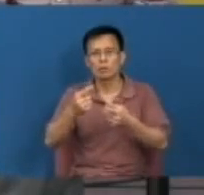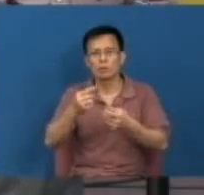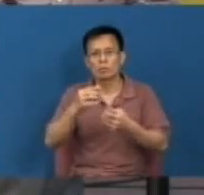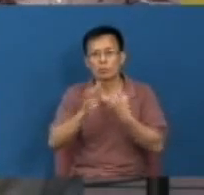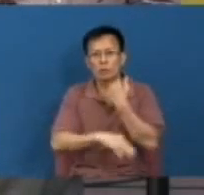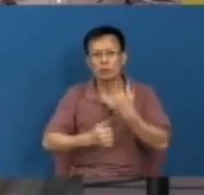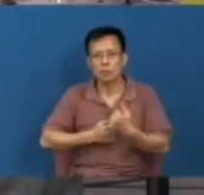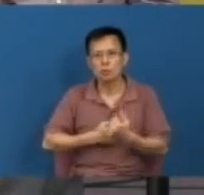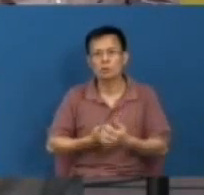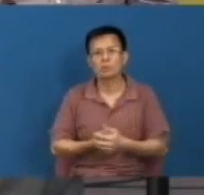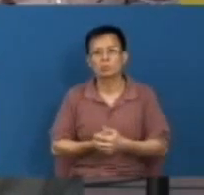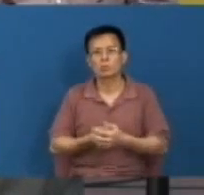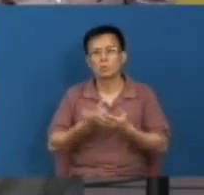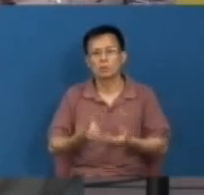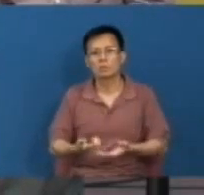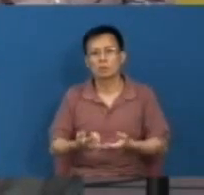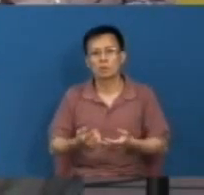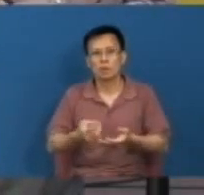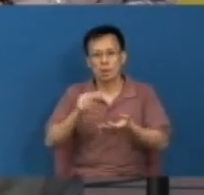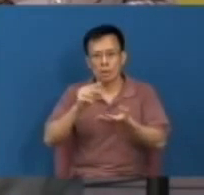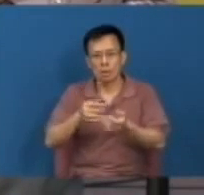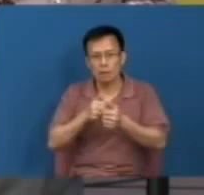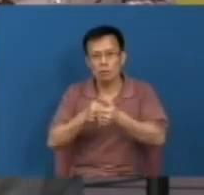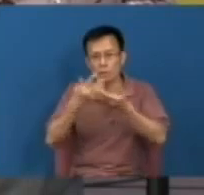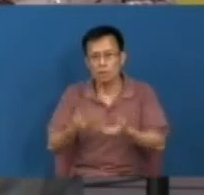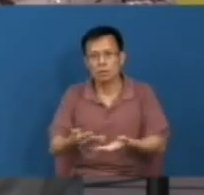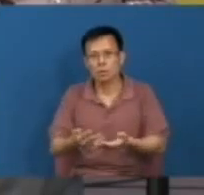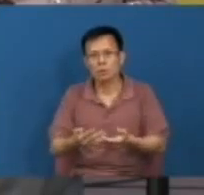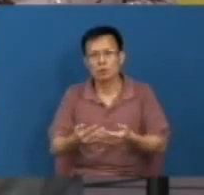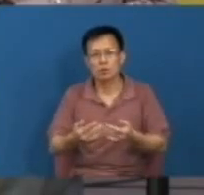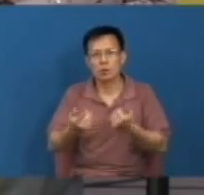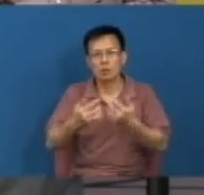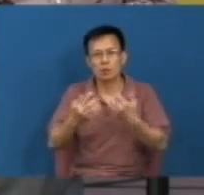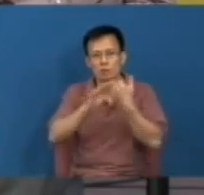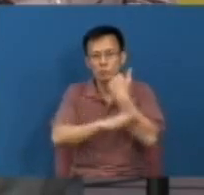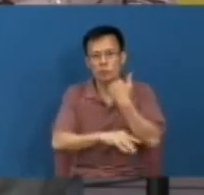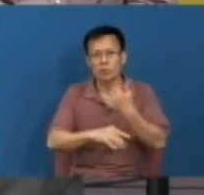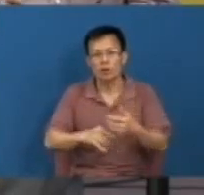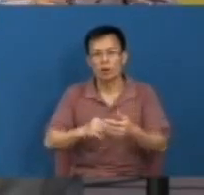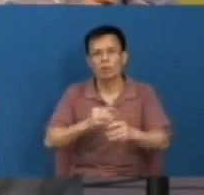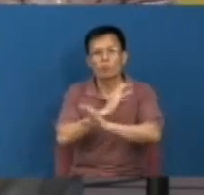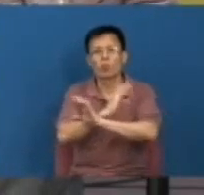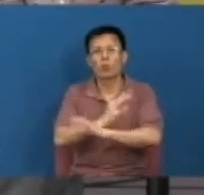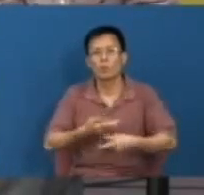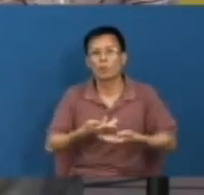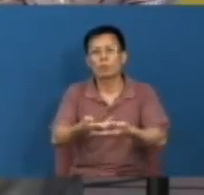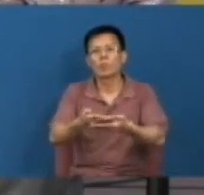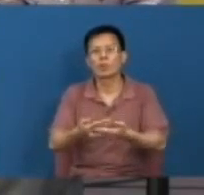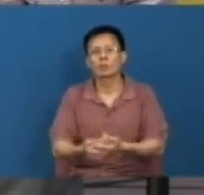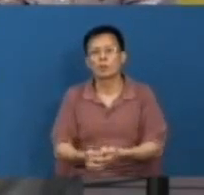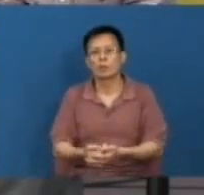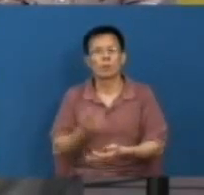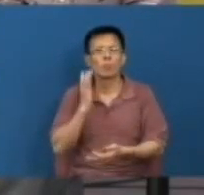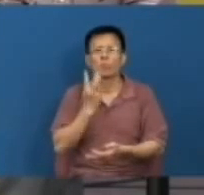咧，就仍然係淨係同我講話，根據現行嘅機制咧，係唔可以俾我嘅，但係係實際上係冇辦法提供到